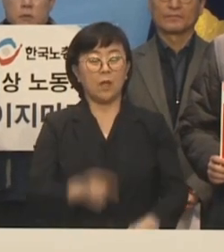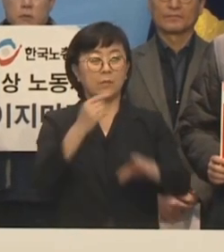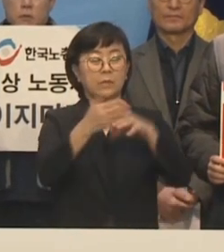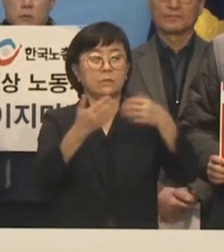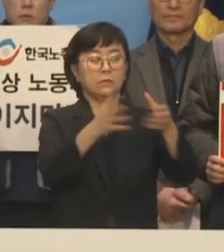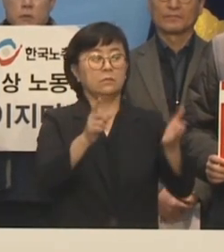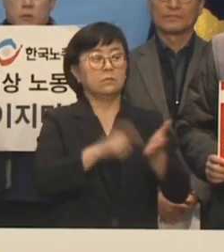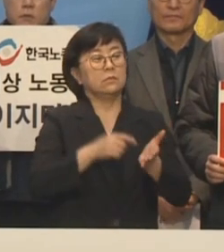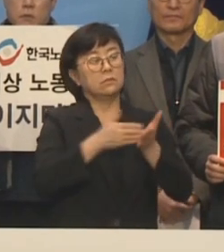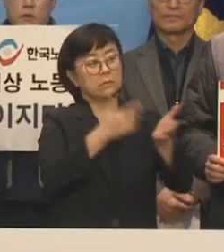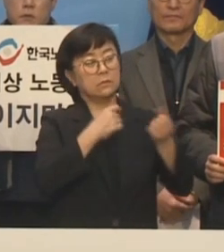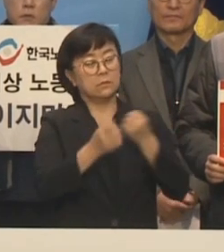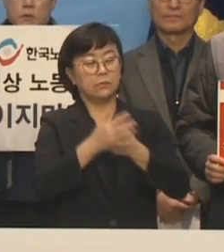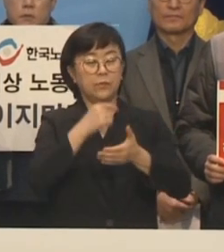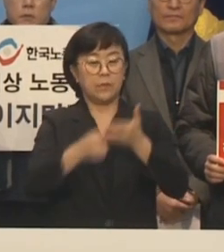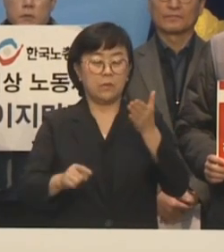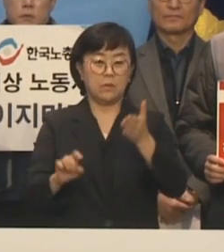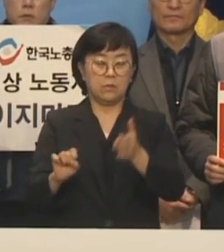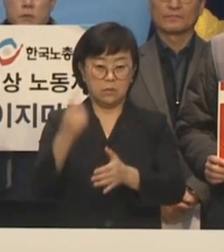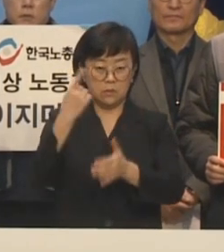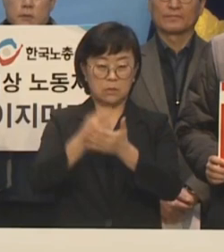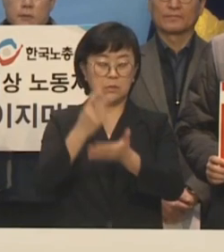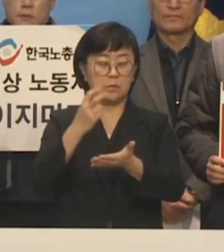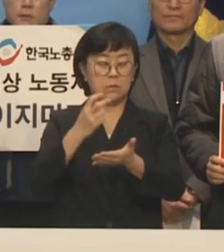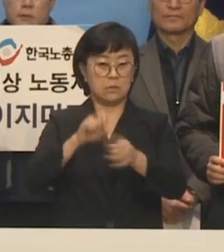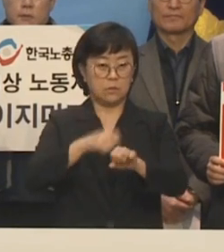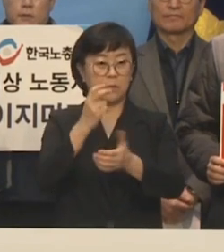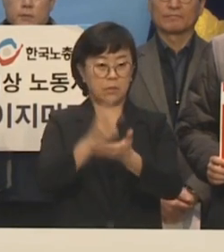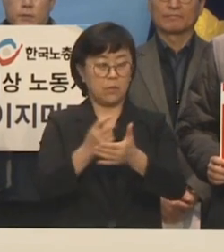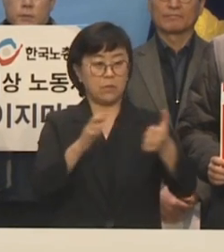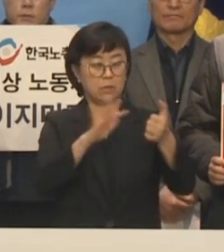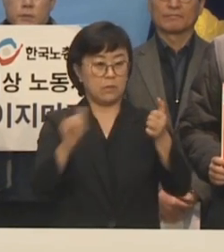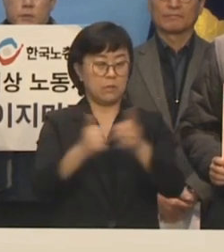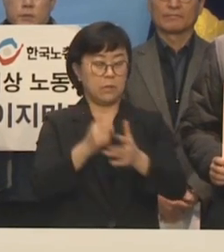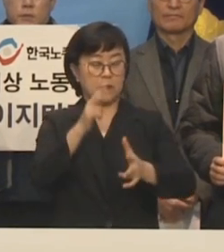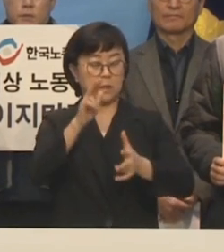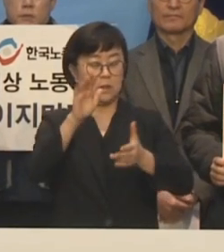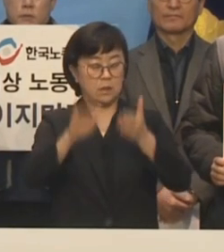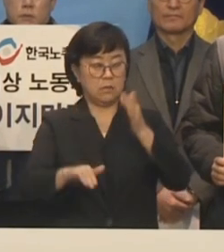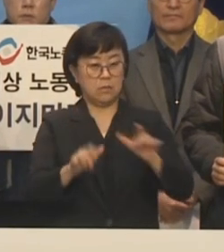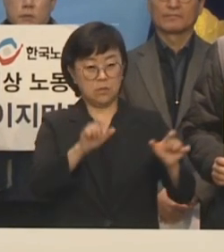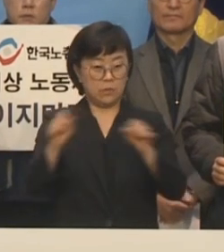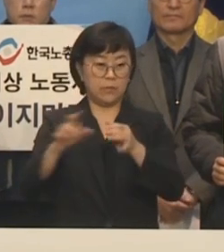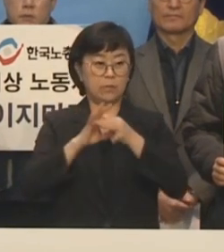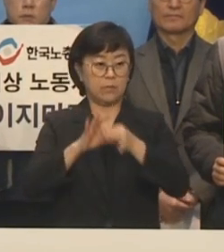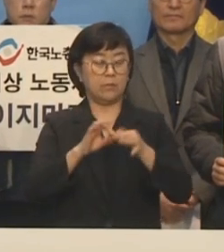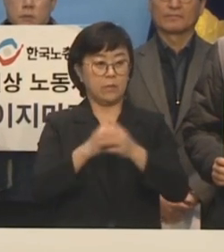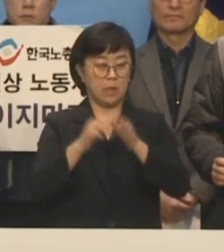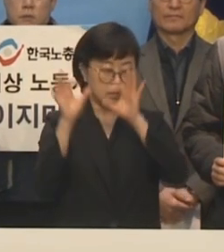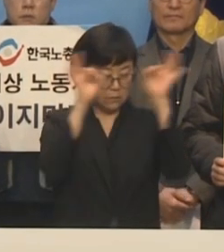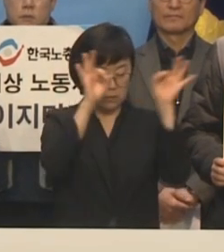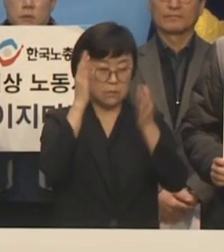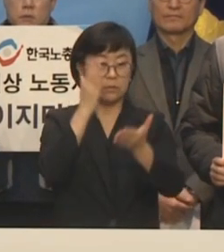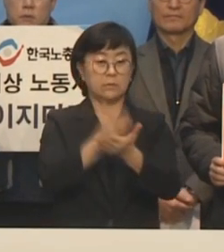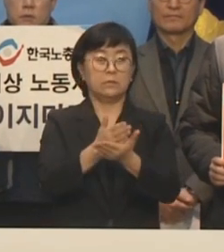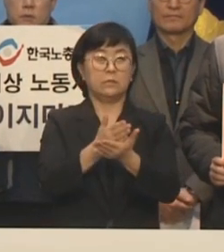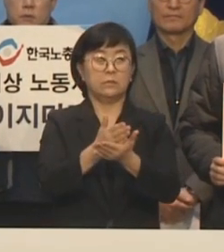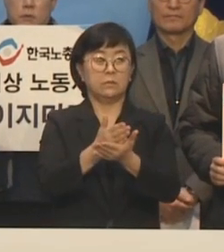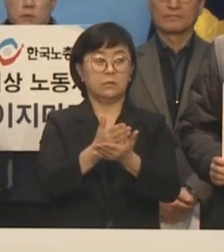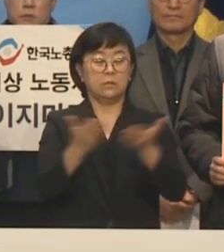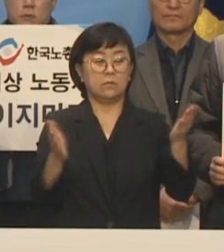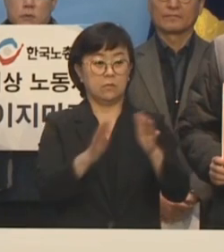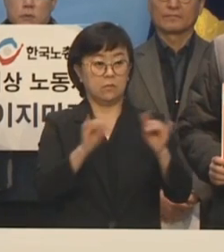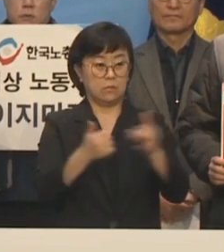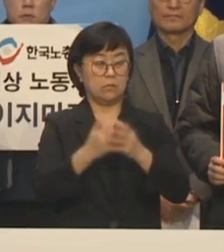민주당에 촉구합니다. 중대재해처벌법 50인 미만 사업장의 적용유예 연장과 관련하여 좌고우면하지 말고